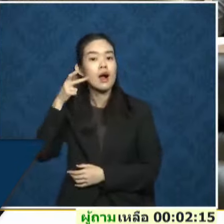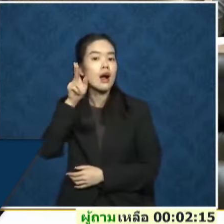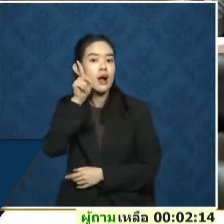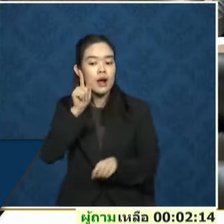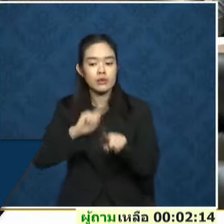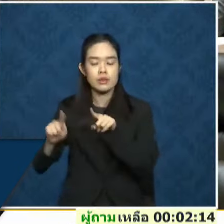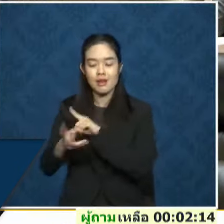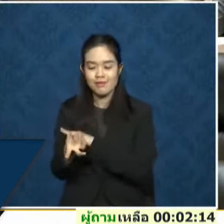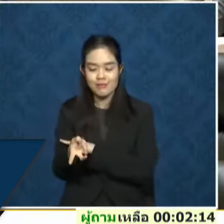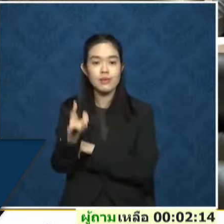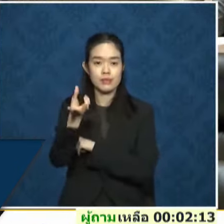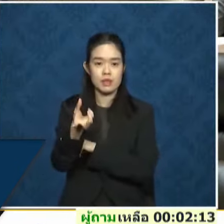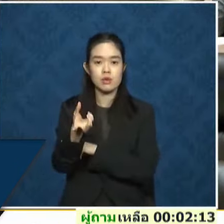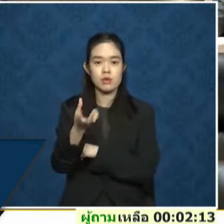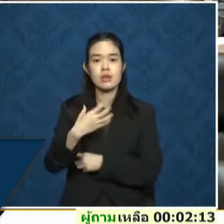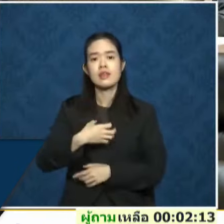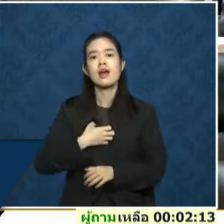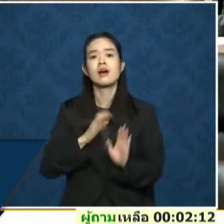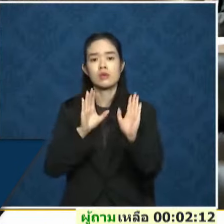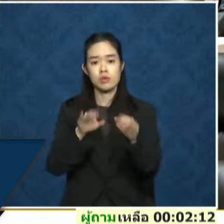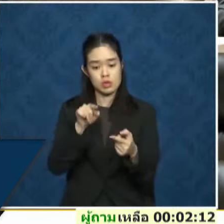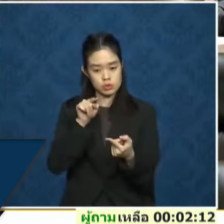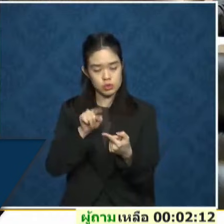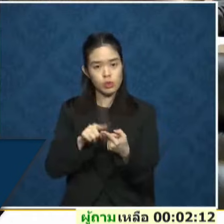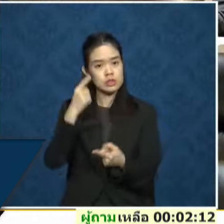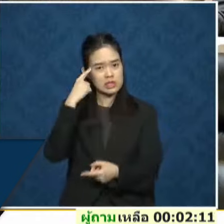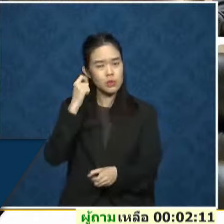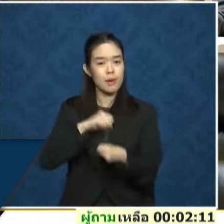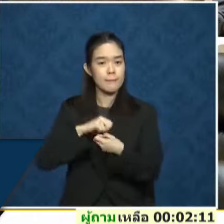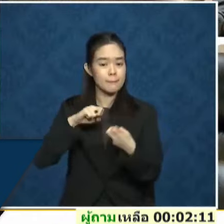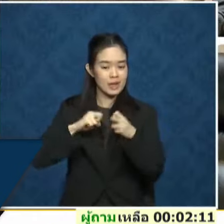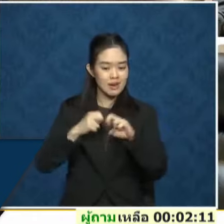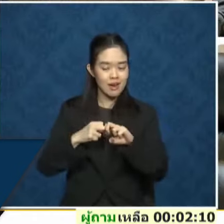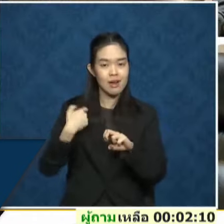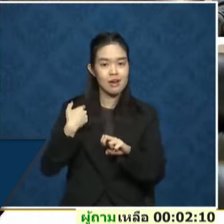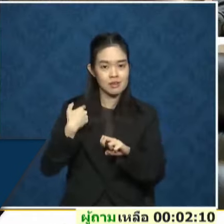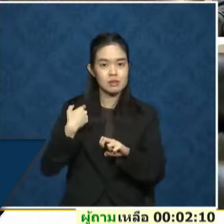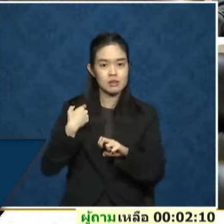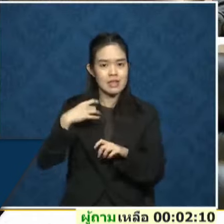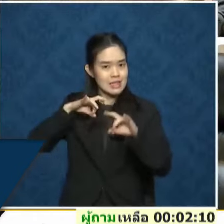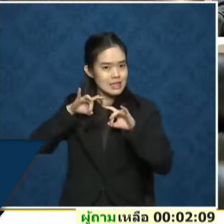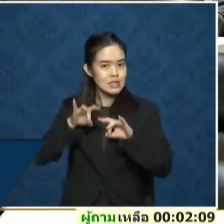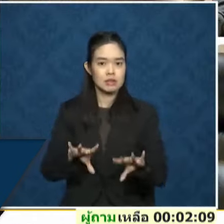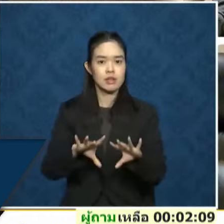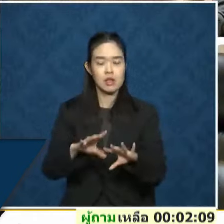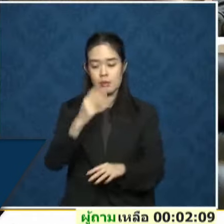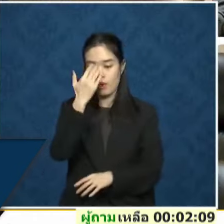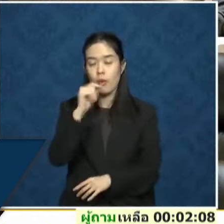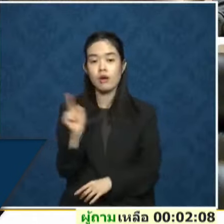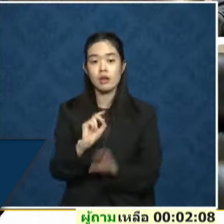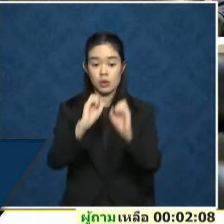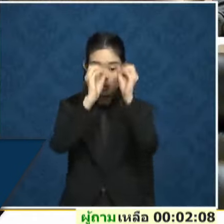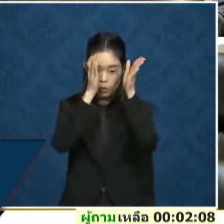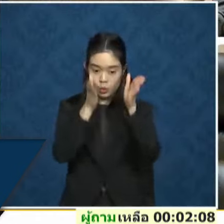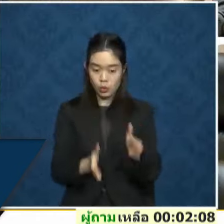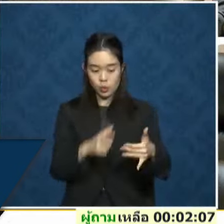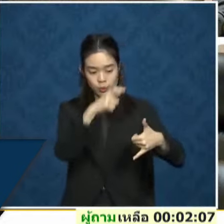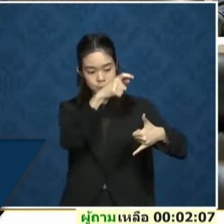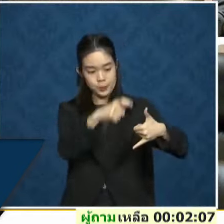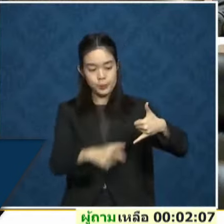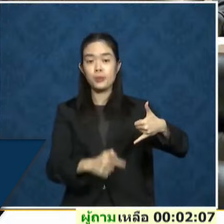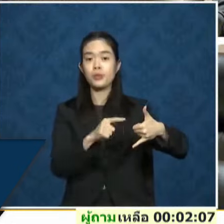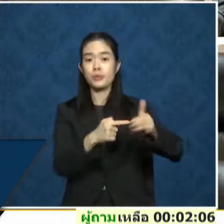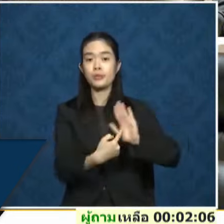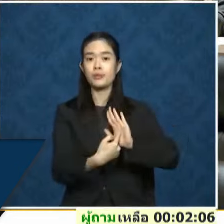การคุกคามทางเพศซึ่งเป็นเรื่องที่ฉันคิดว่ามันเป็นเรื่องที่รุนแรงมากคนที่เป็นครูและบุคลากรทางการศึกษ